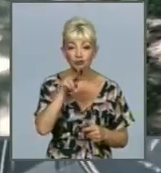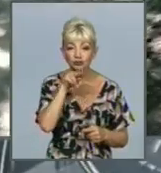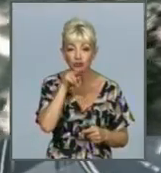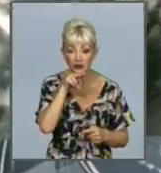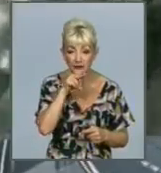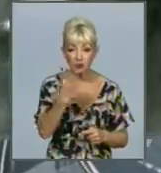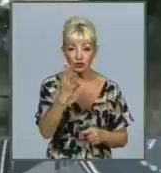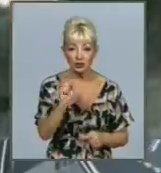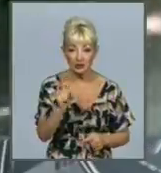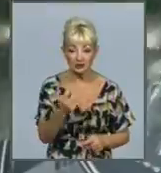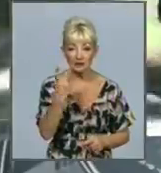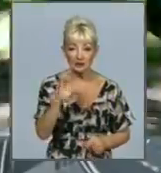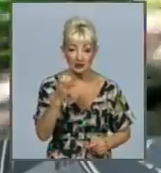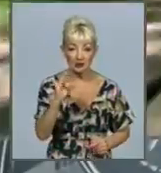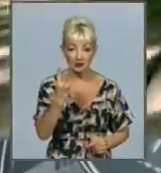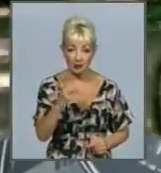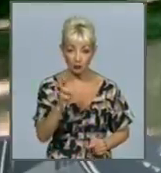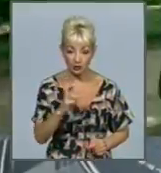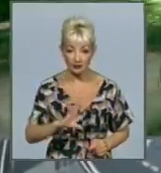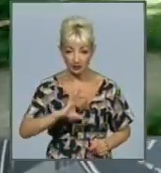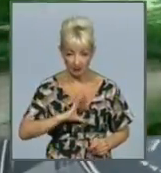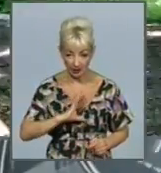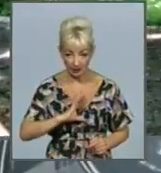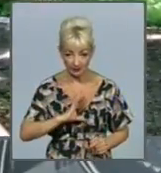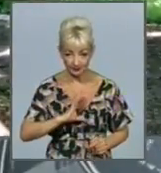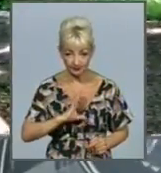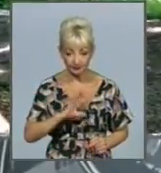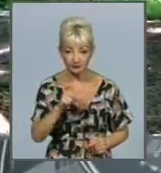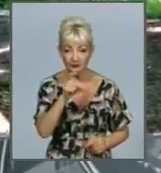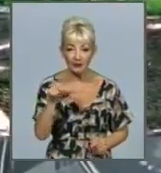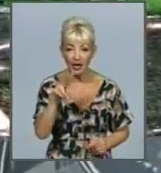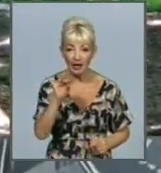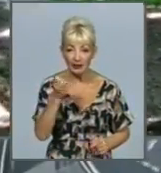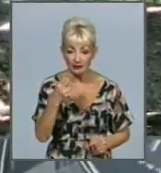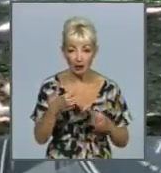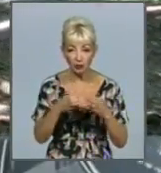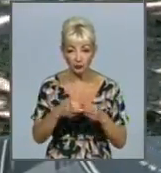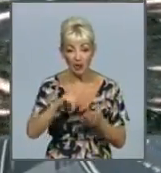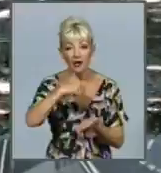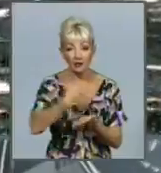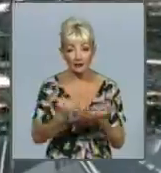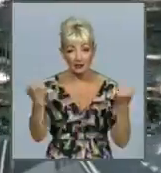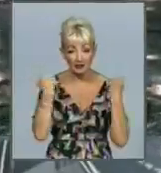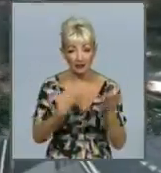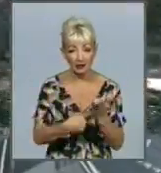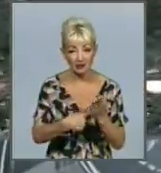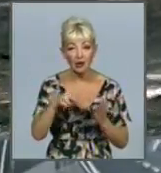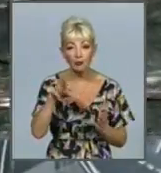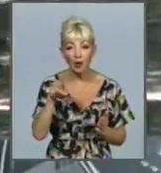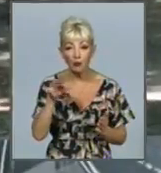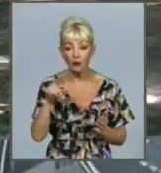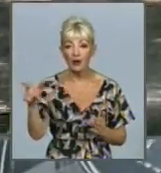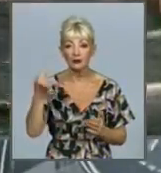4 золотые, 2 серебряные и 3 бронзовые медали. В элитной группе статус главной фаворитки подтвердила Ирина Попова.